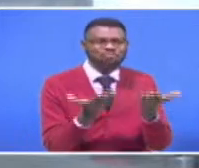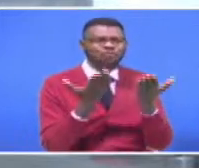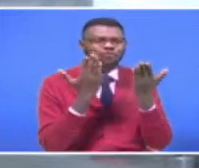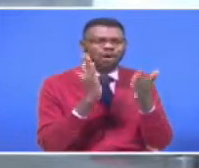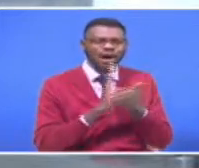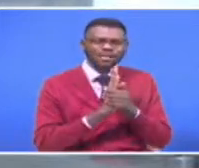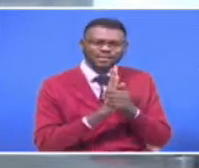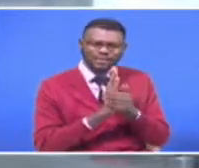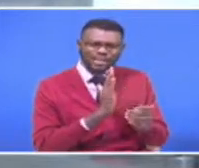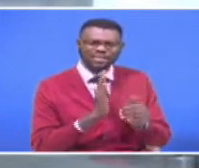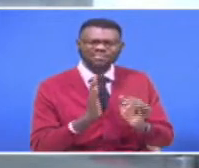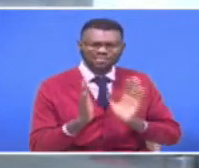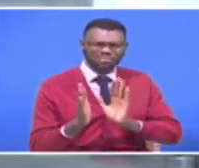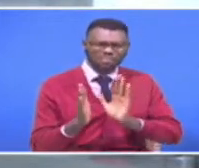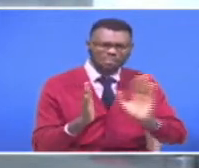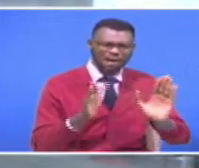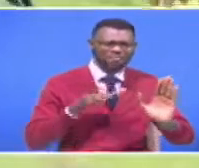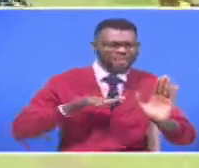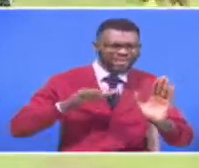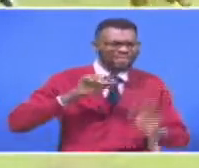kukuza talanta sehemu za mashinani.